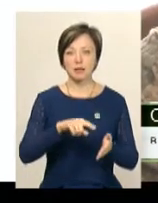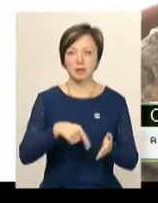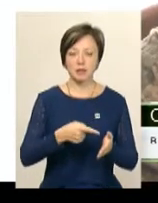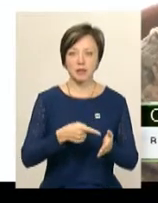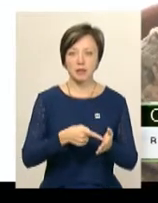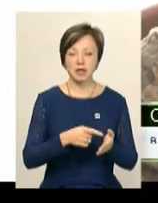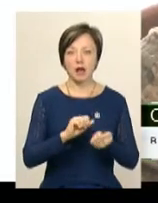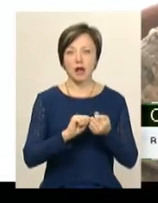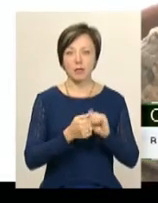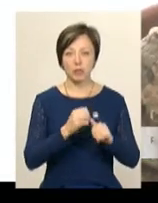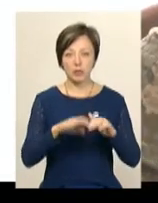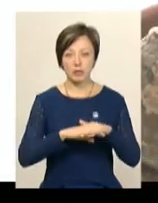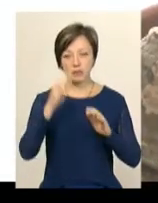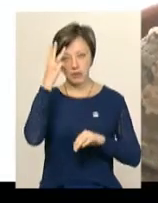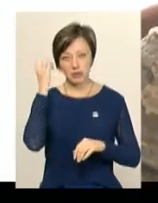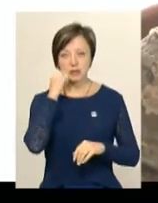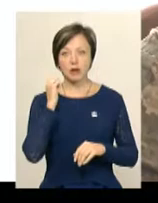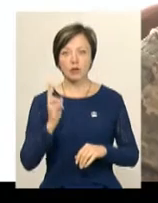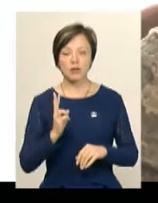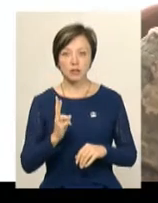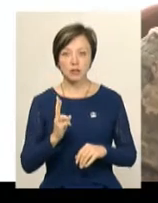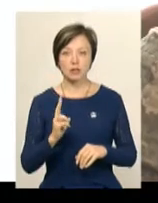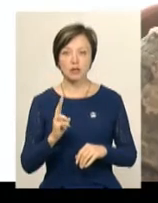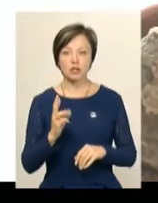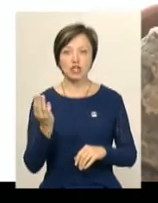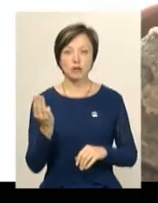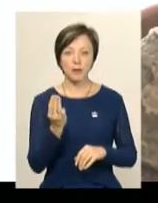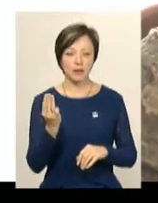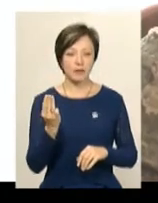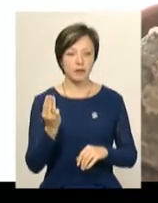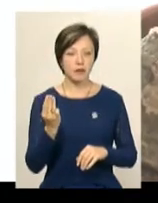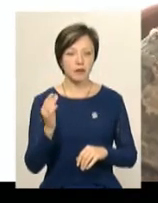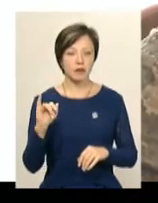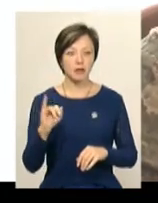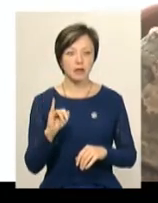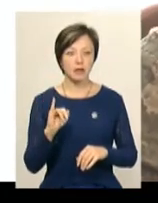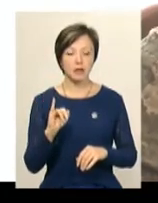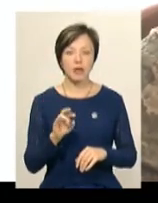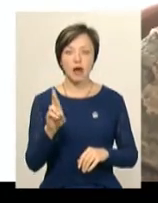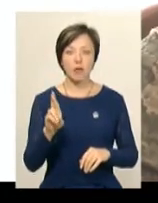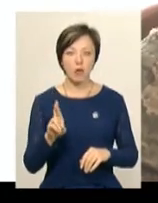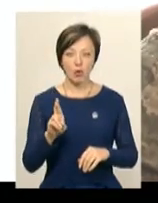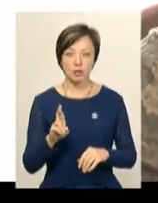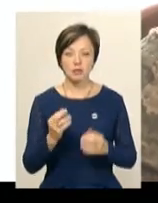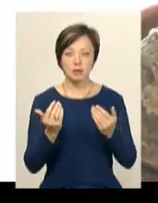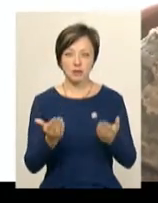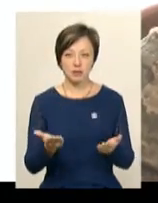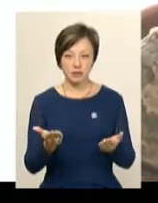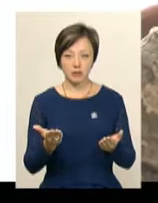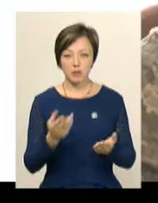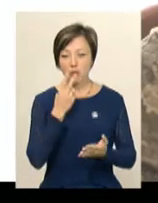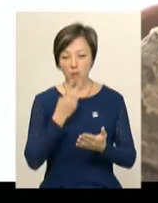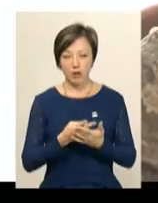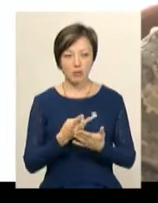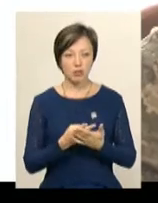Хмельницький, Кам'янець-Подільський, Староконстантинов, Шепетівка і Ярмолинці. Ну, як ви